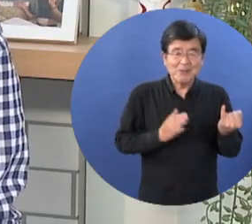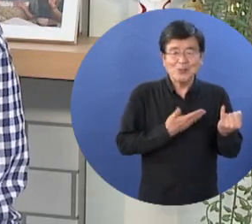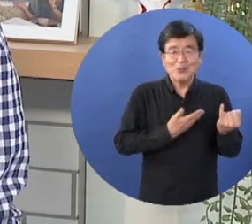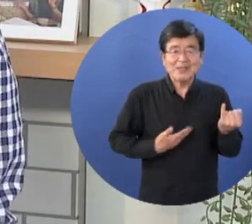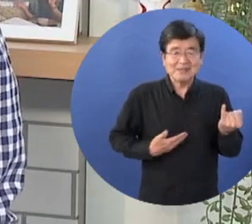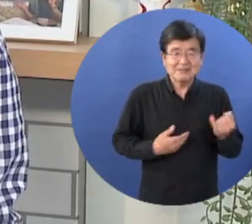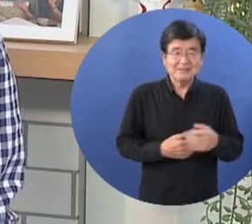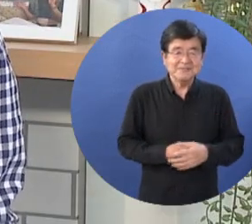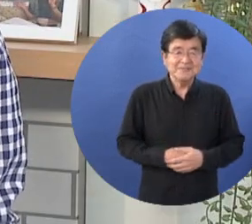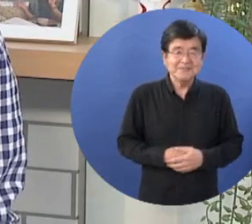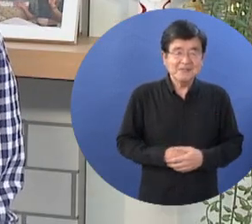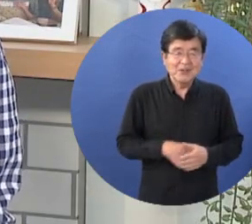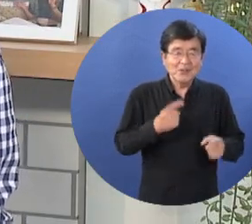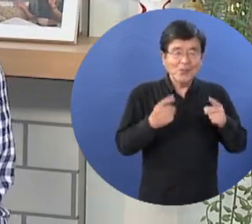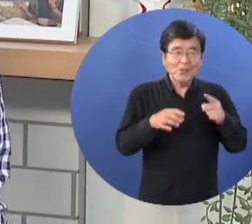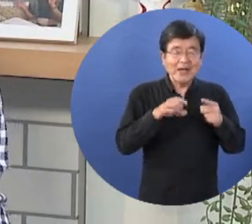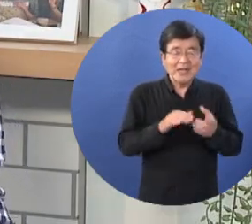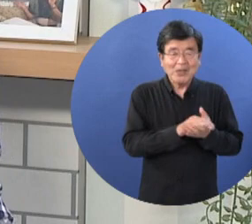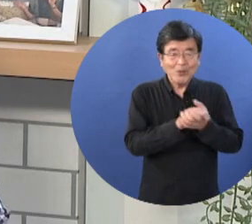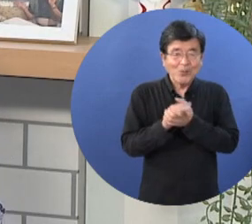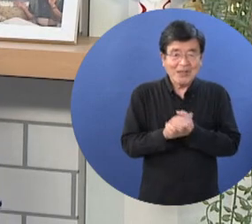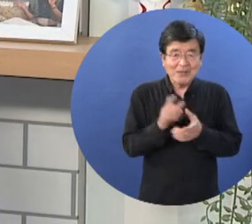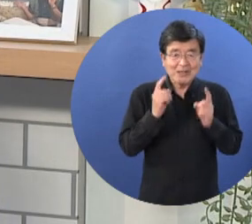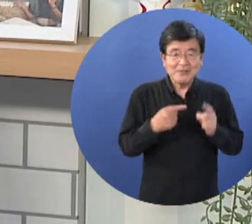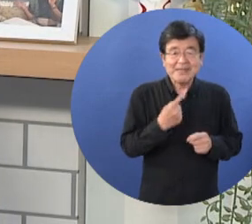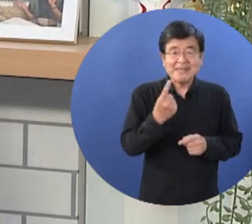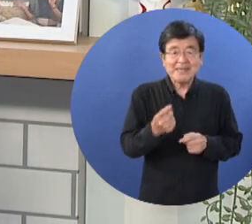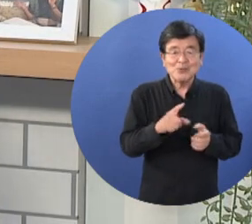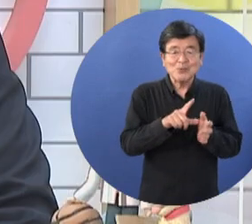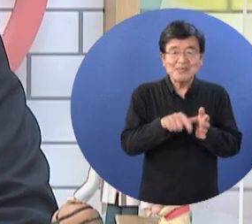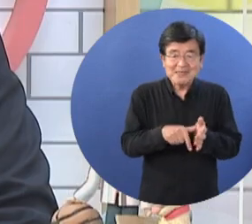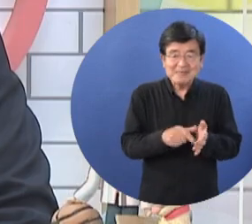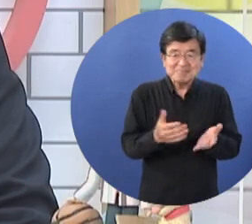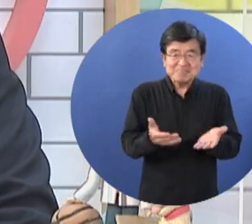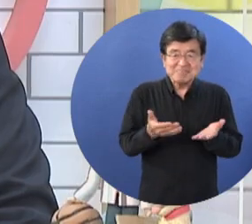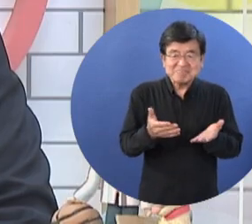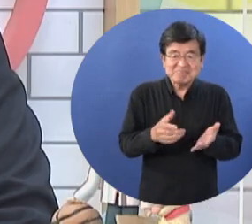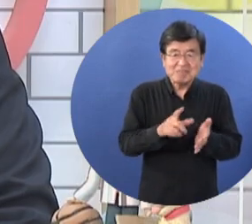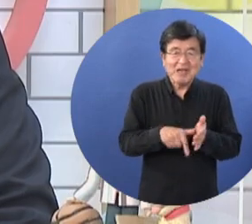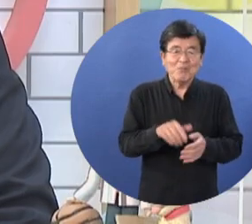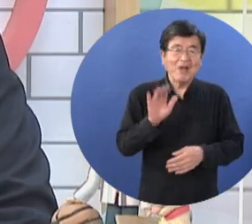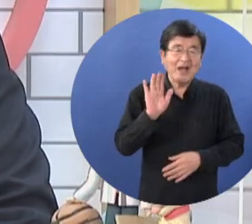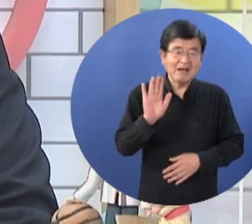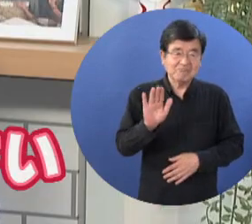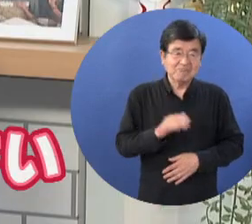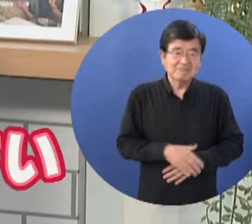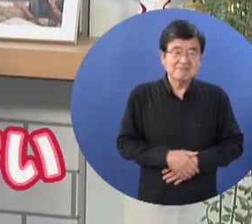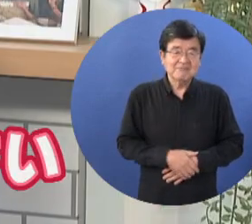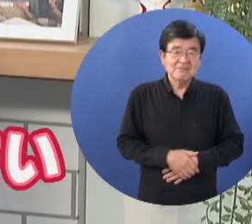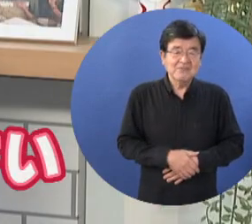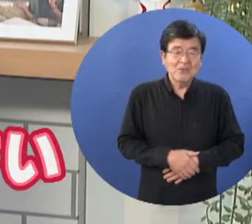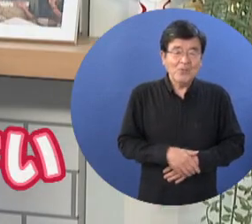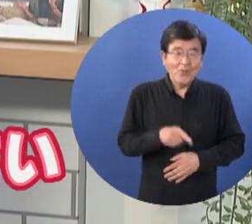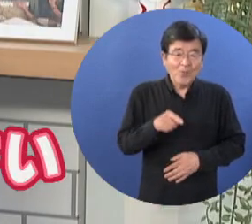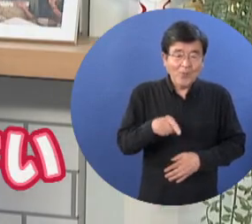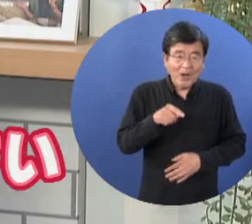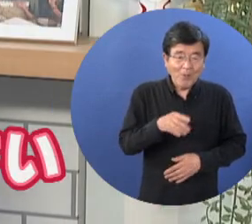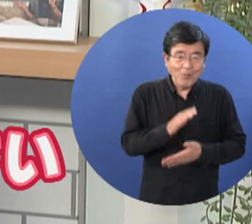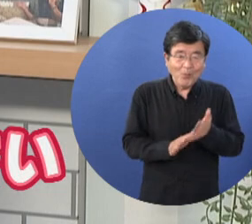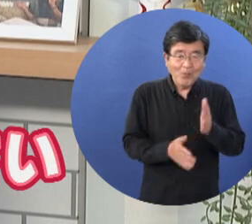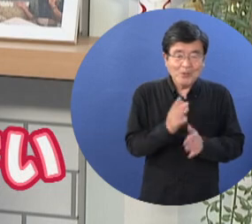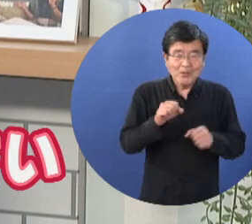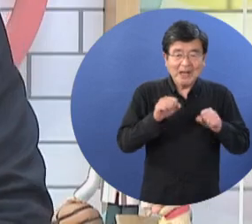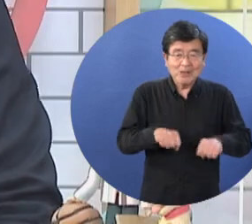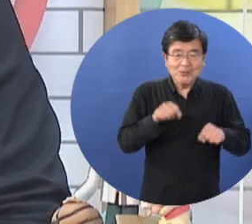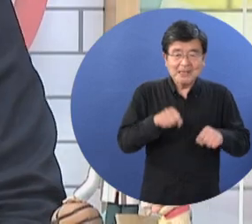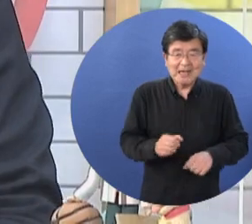でお友達と、ね、遊んでいるときにっていうこともありえますからね、う ん、ほんまやわ。 まあ、こういったことを今一度確認しておいてください。